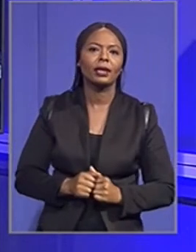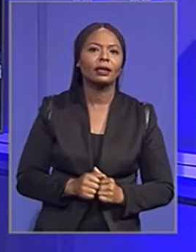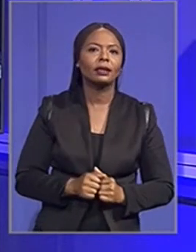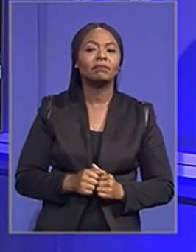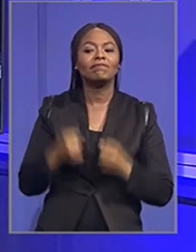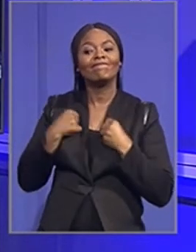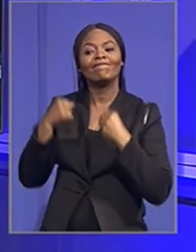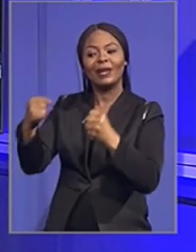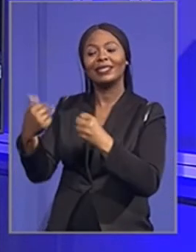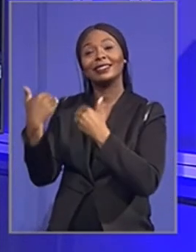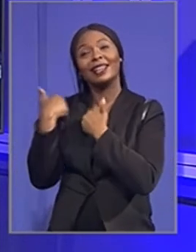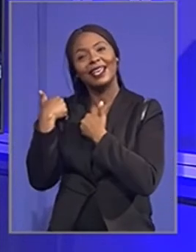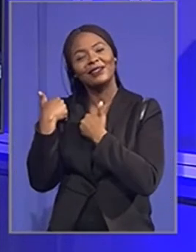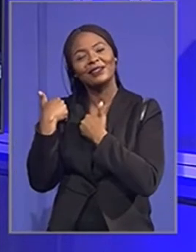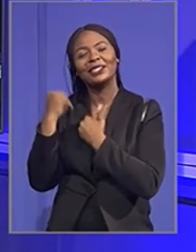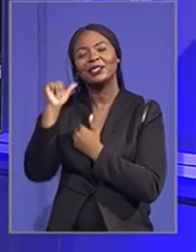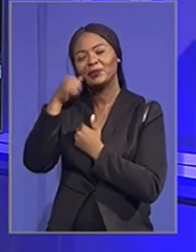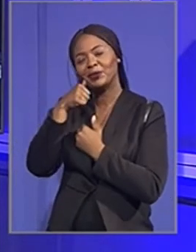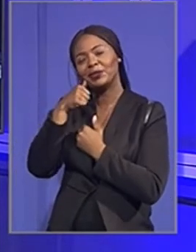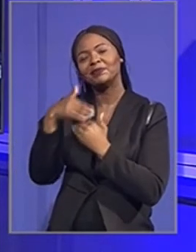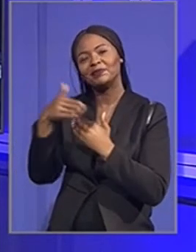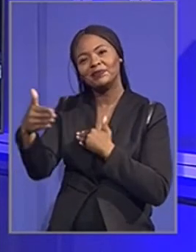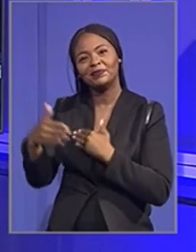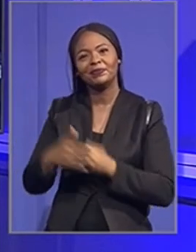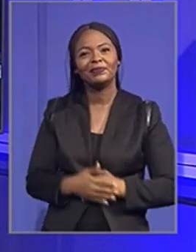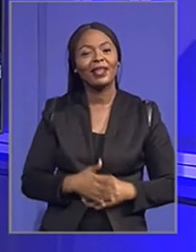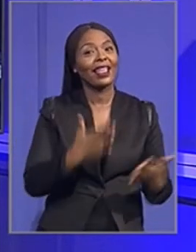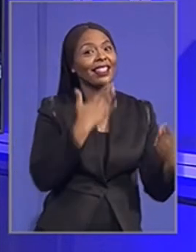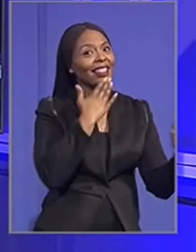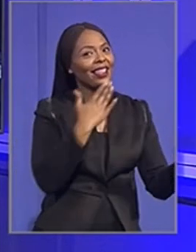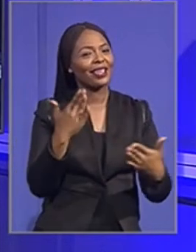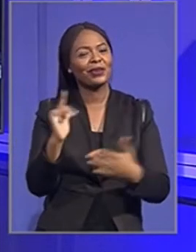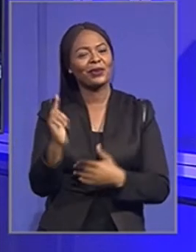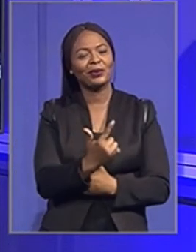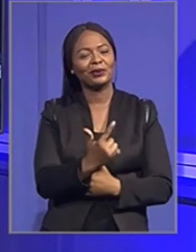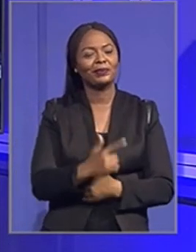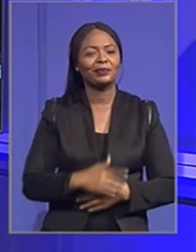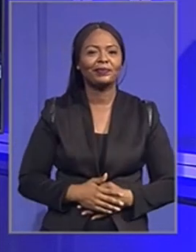kganne hantle le hosane ke leboha ba mamedi ba Baahi. Thank you Ngaka.